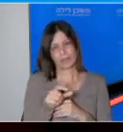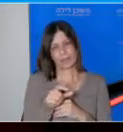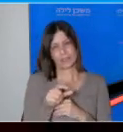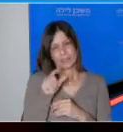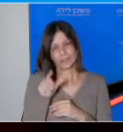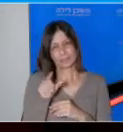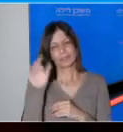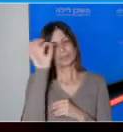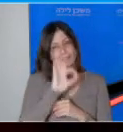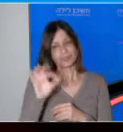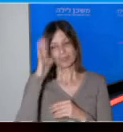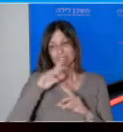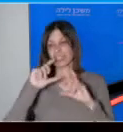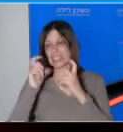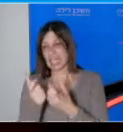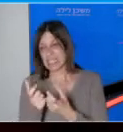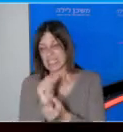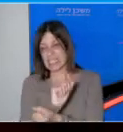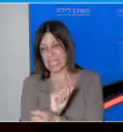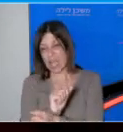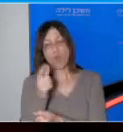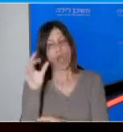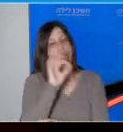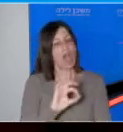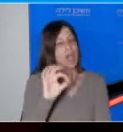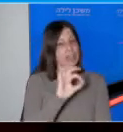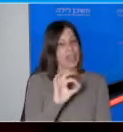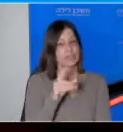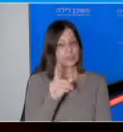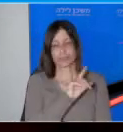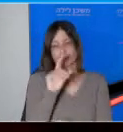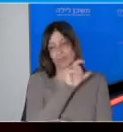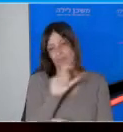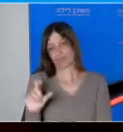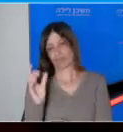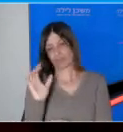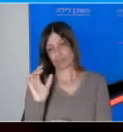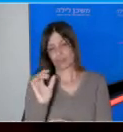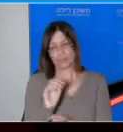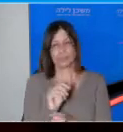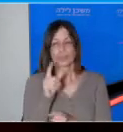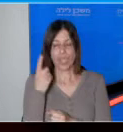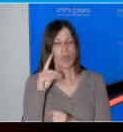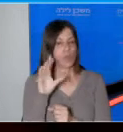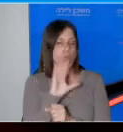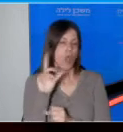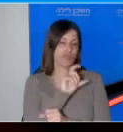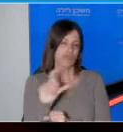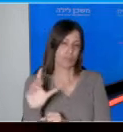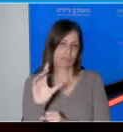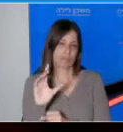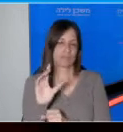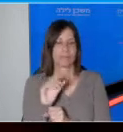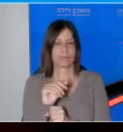הוא עדיין, גם אם הוא נעצר, הוא עדיין לא אשם. נכון, הוא עדיין חף